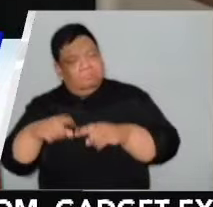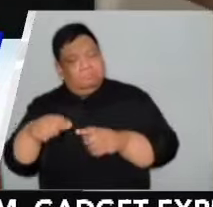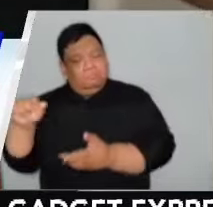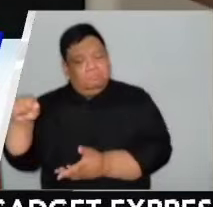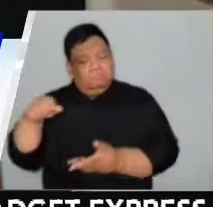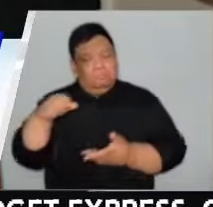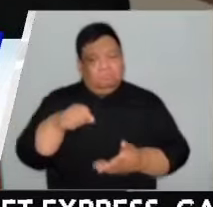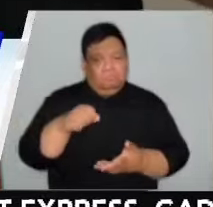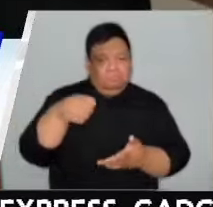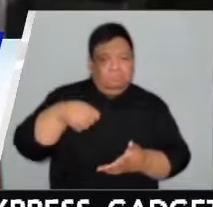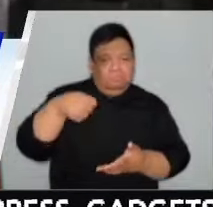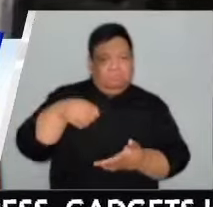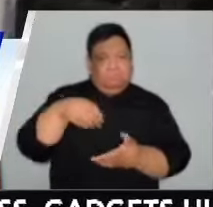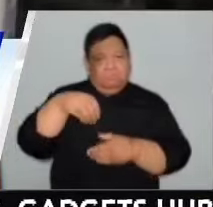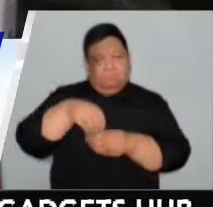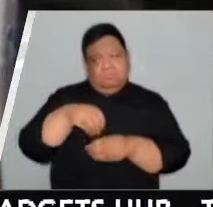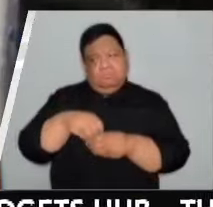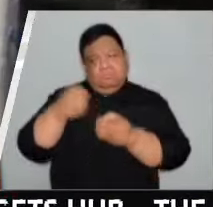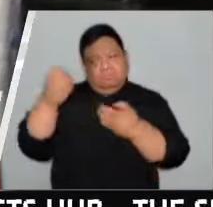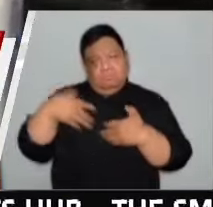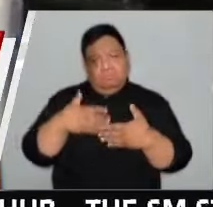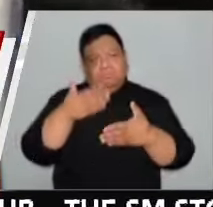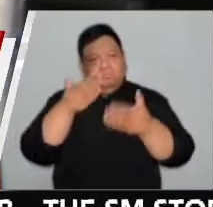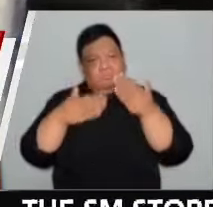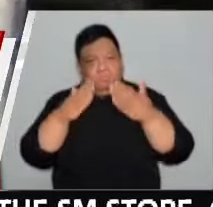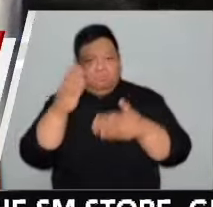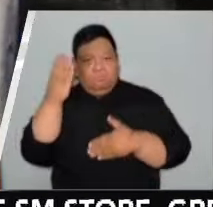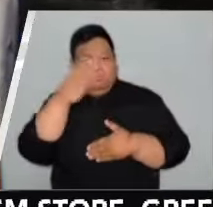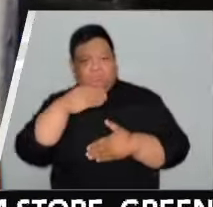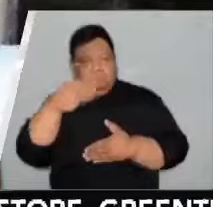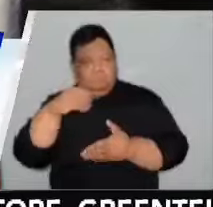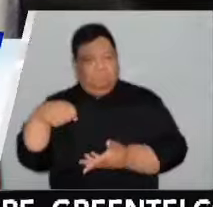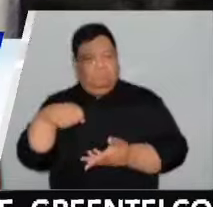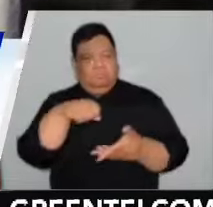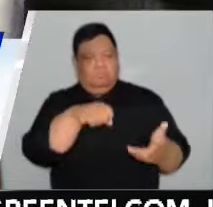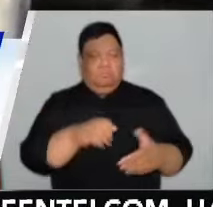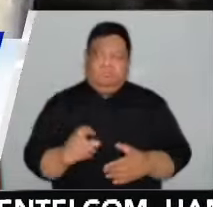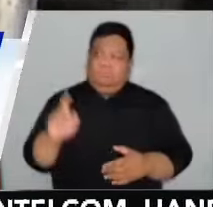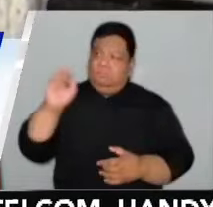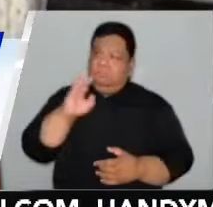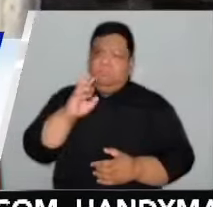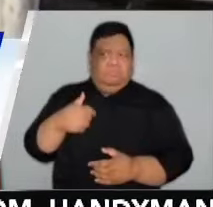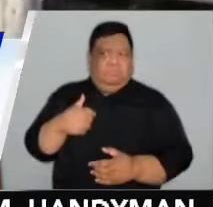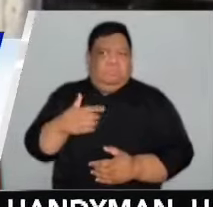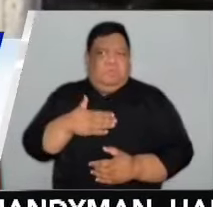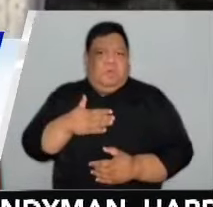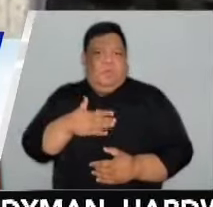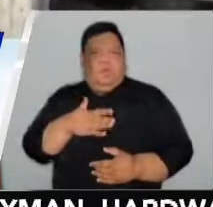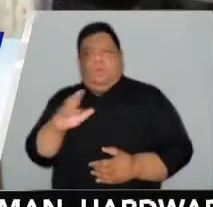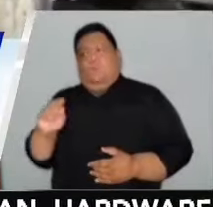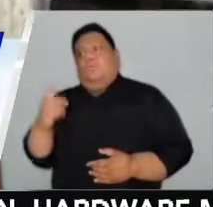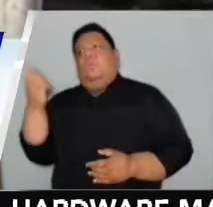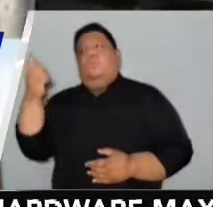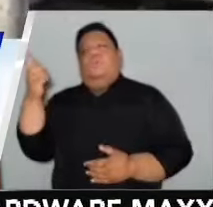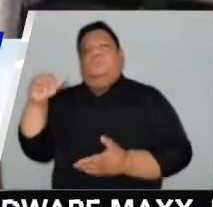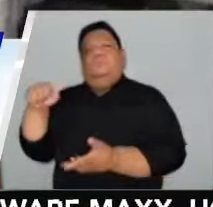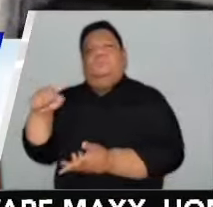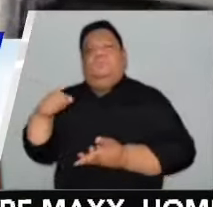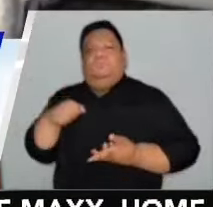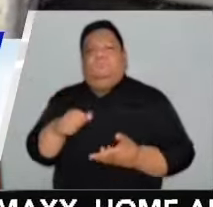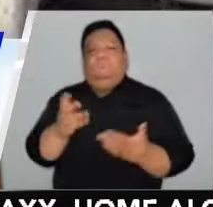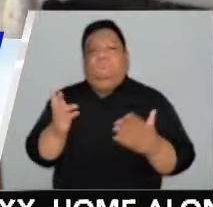umanong beauty products. Hindi po yun sa akin galing. Kanino po? May nag-abot lang po. Tapos? Iabot ko lang daw po